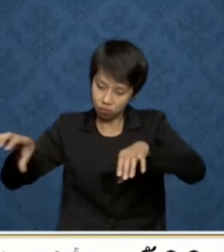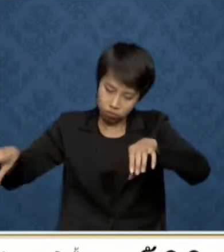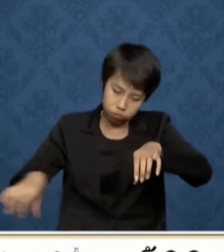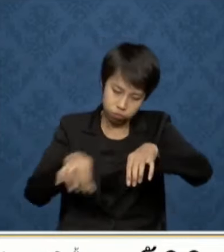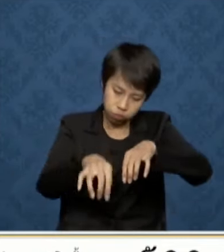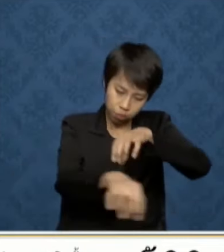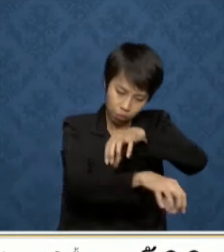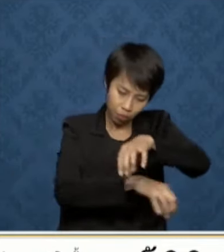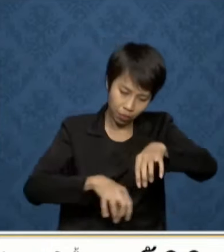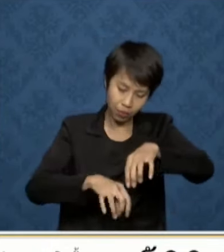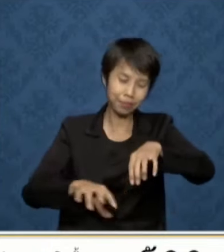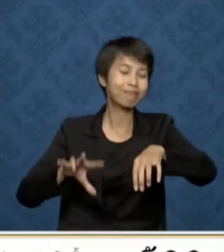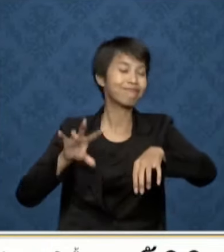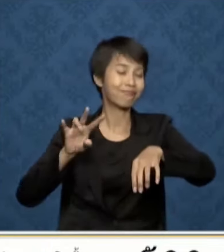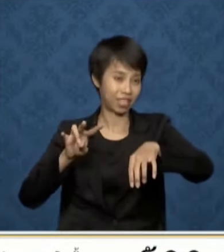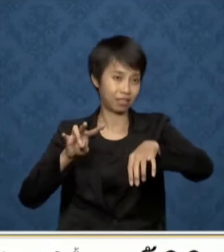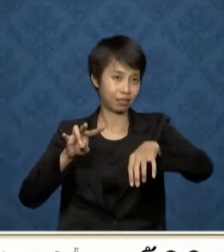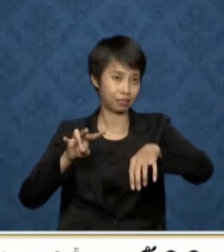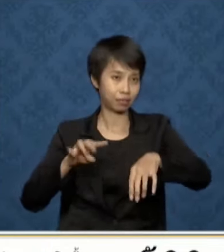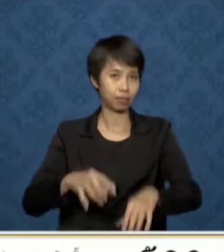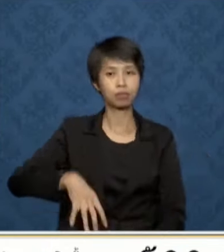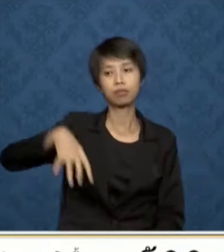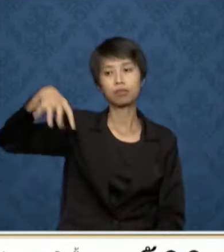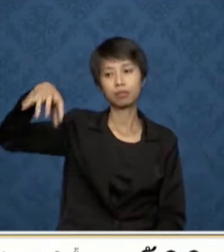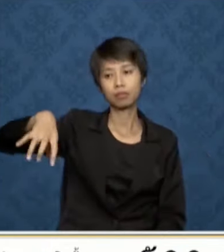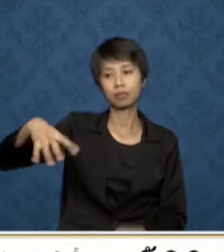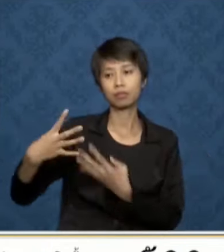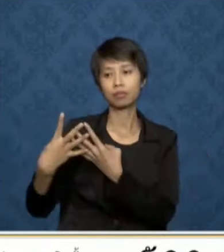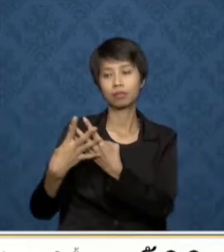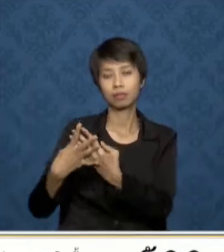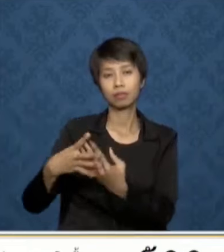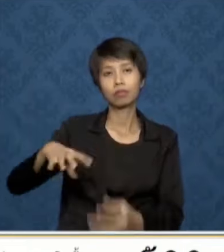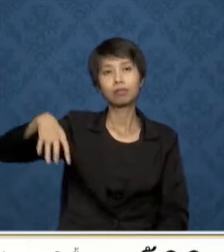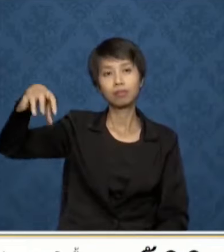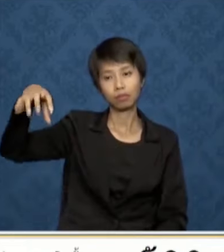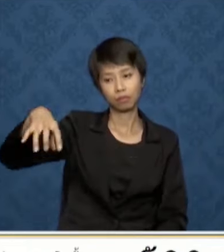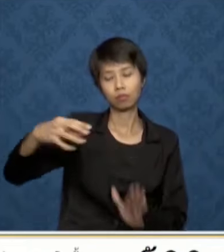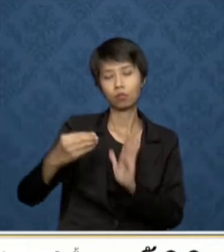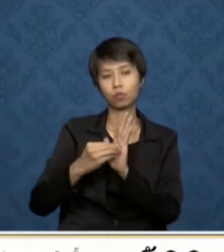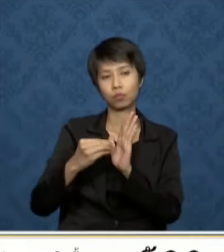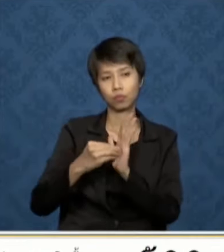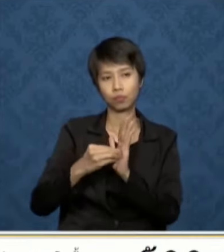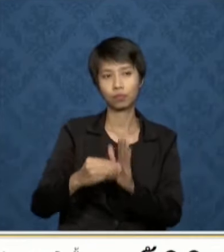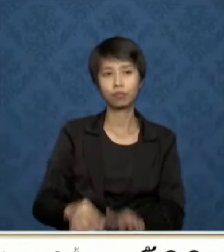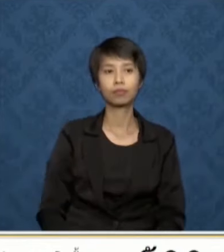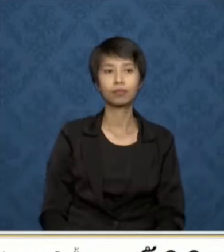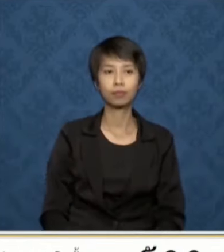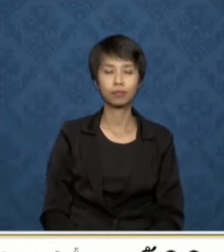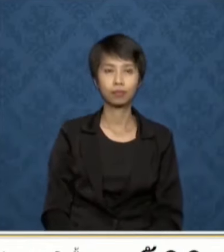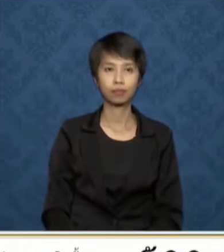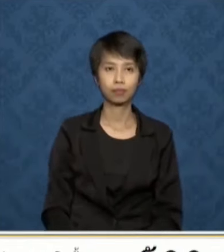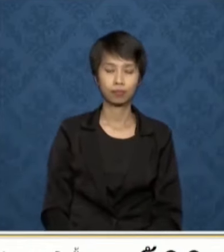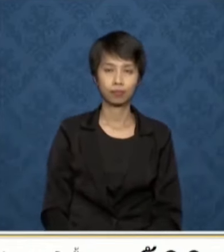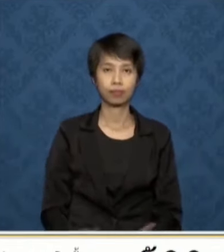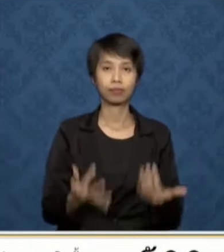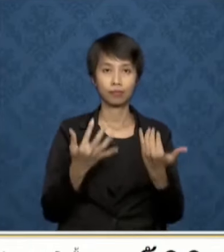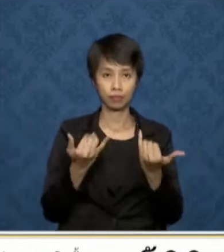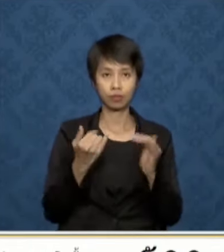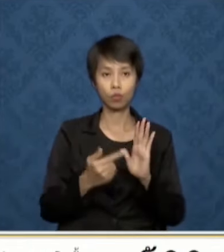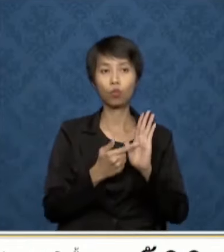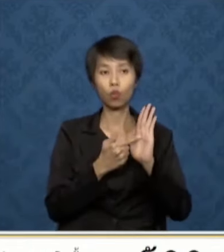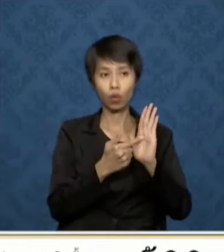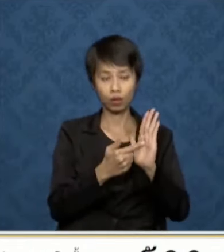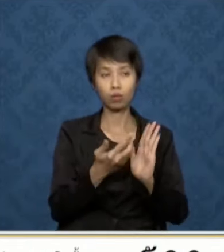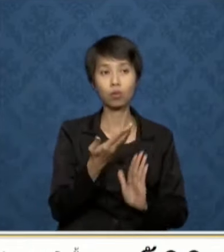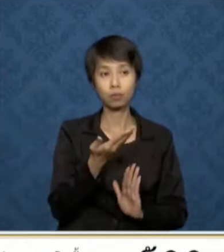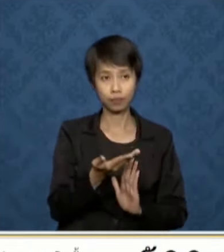งทั่วกลุเท่มหา Guardianเป็โรพยาบลใหญ่ตั้งอยที่เรยจำกาง COMPLAMEก็คเรจพเศษกุงเทมนั่นเองซึ่กใตัวอย่างเนี่กอยู่ตนี้แ